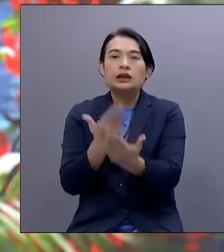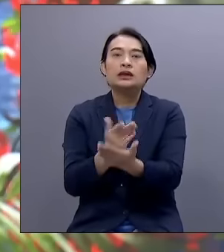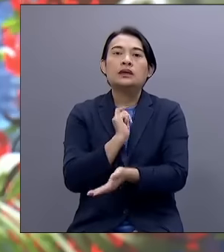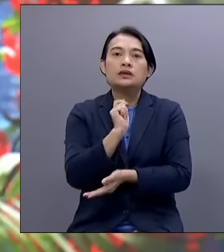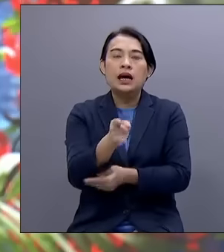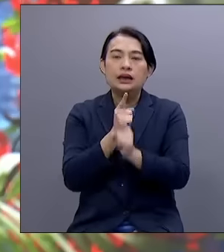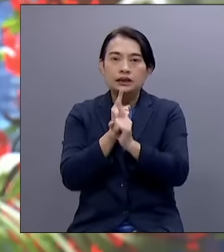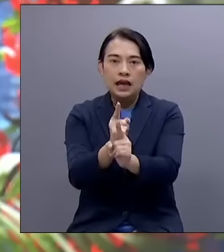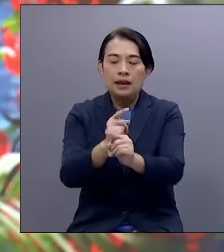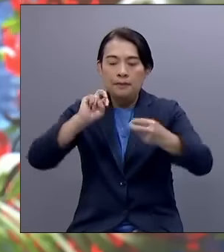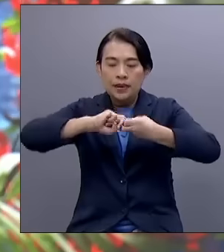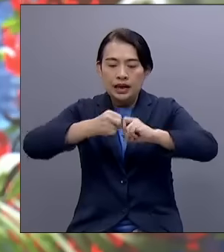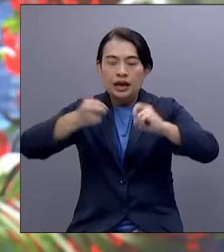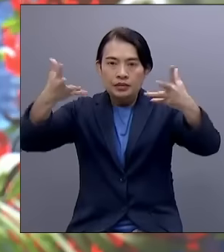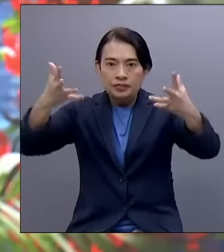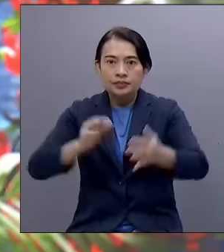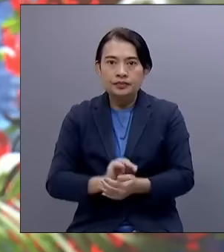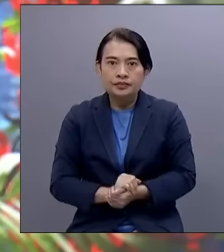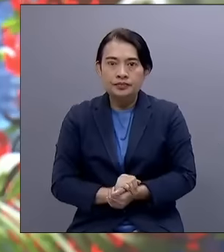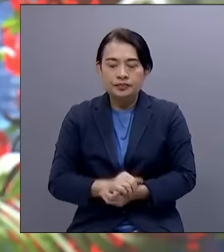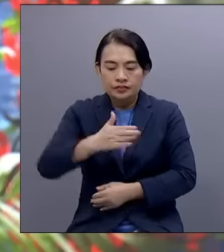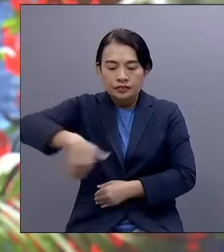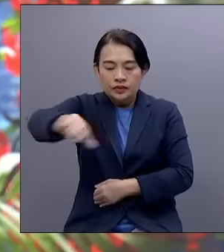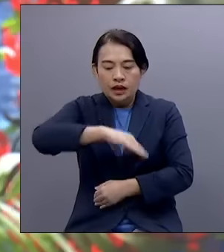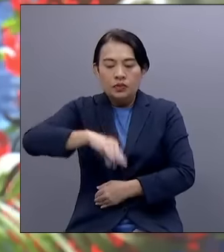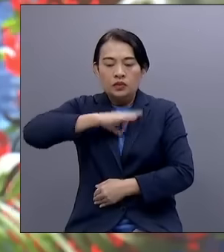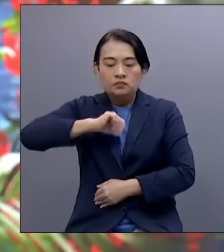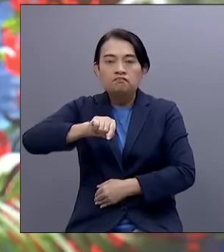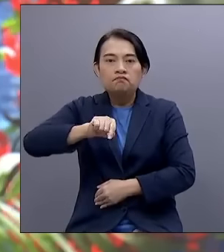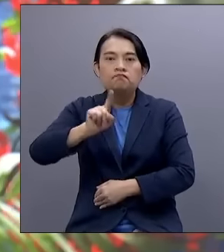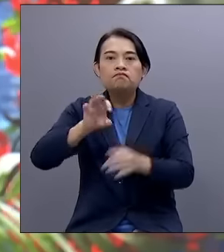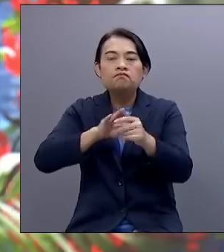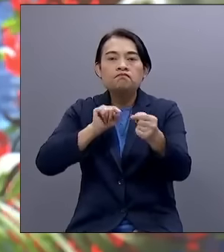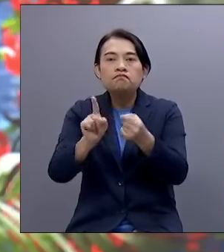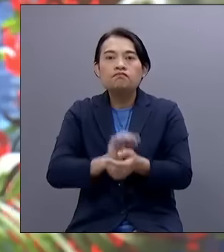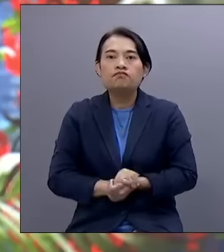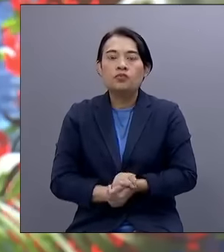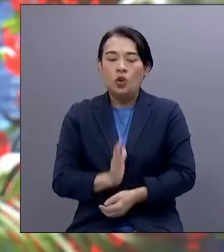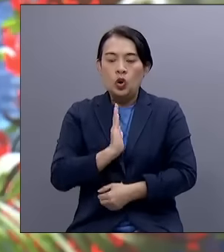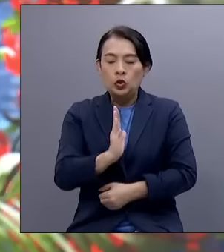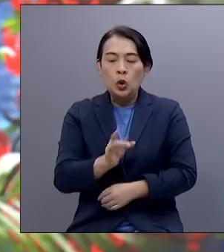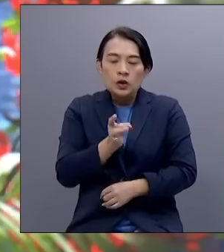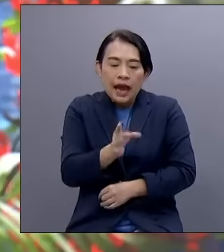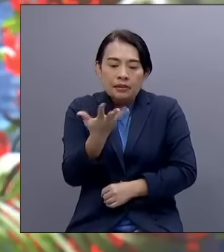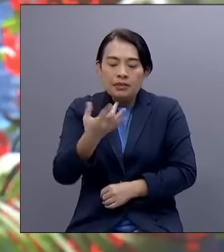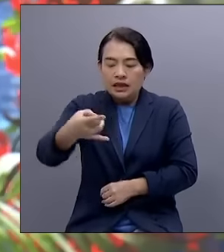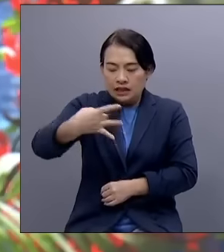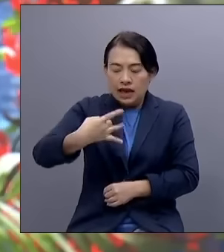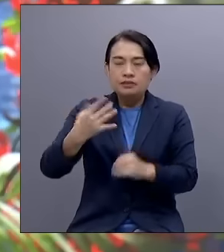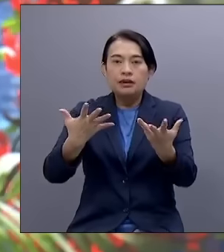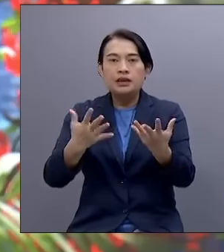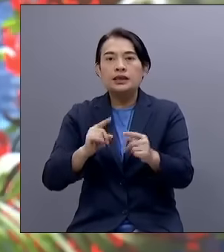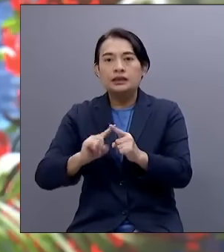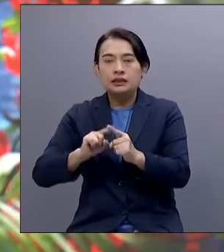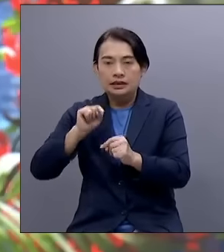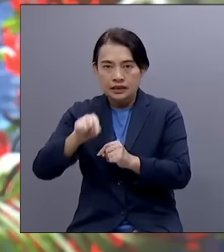ครับเท่าเนี้ปัญหาก็ไม่เกิดต่างฝ่ายต่างสุจริตไม่มีเจตนาที่จะทุจริตต่อกันไม่กลั่นแกล้งกันทั้งคนขายแกล้งคนซื้อคนซื้อแกล้ง